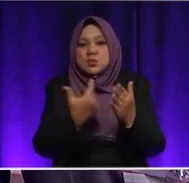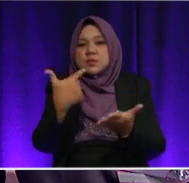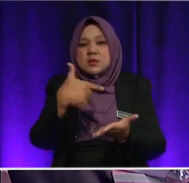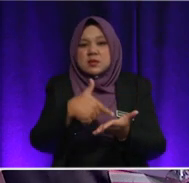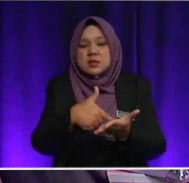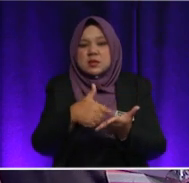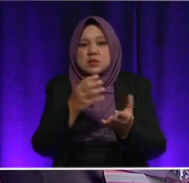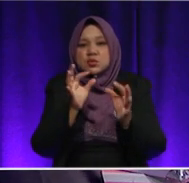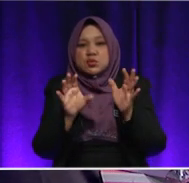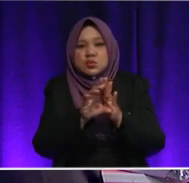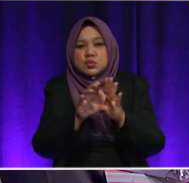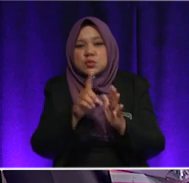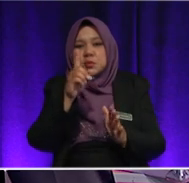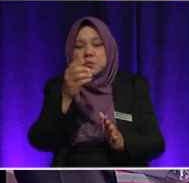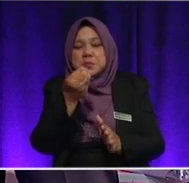kita